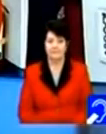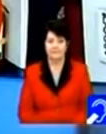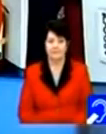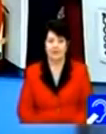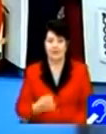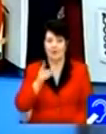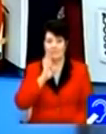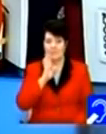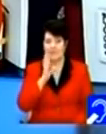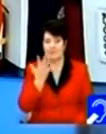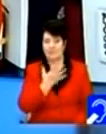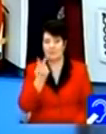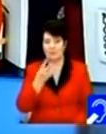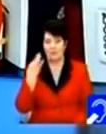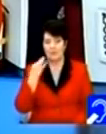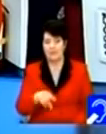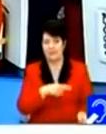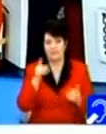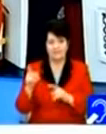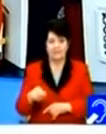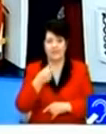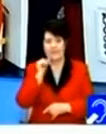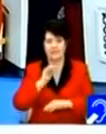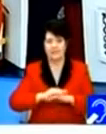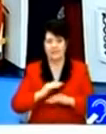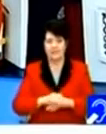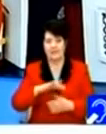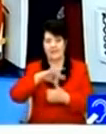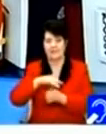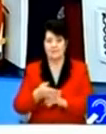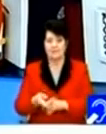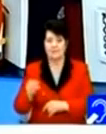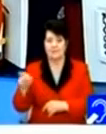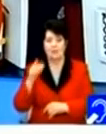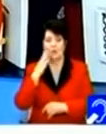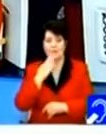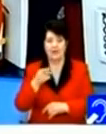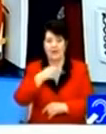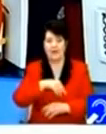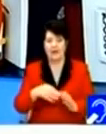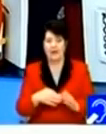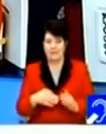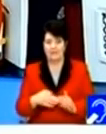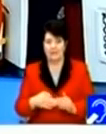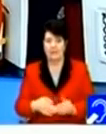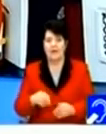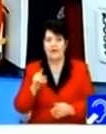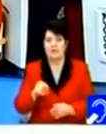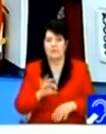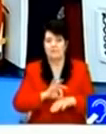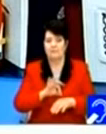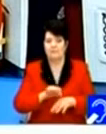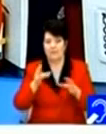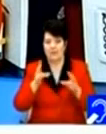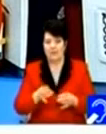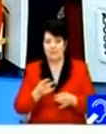O femeie de 52 de ani a fost transportată ieri seară de un echipaj smurd din România acasă, în Republica Moldova. Ea sufera de o maladie gravă